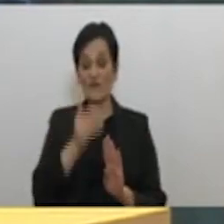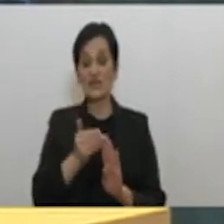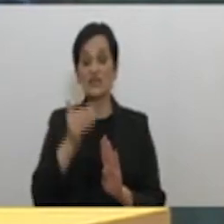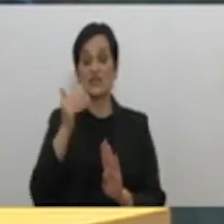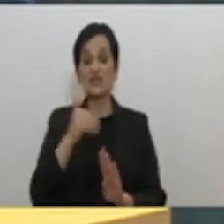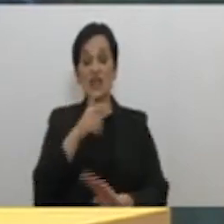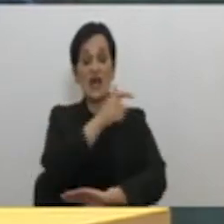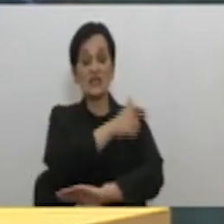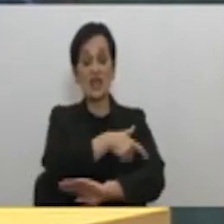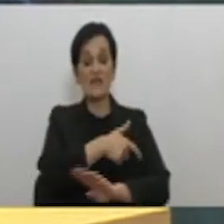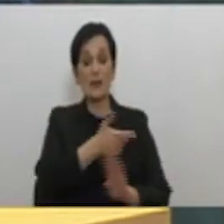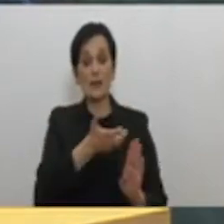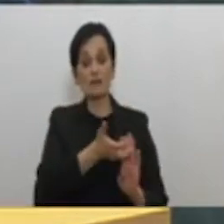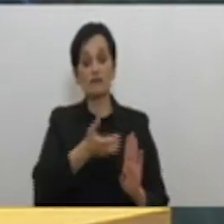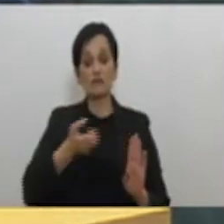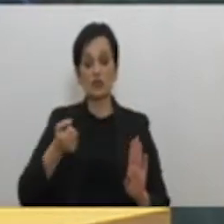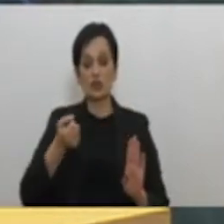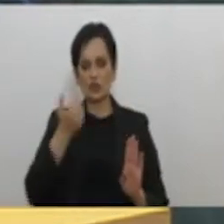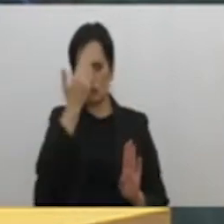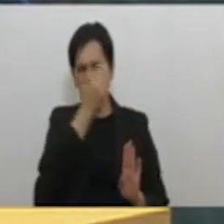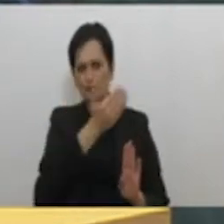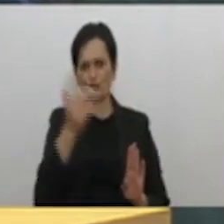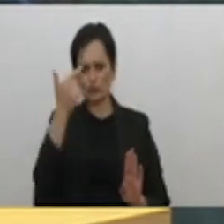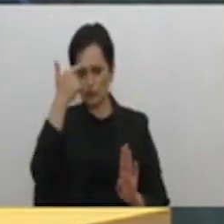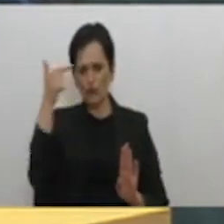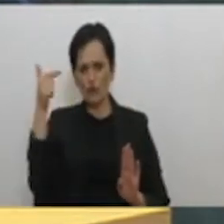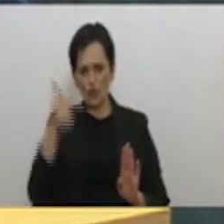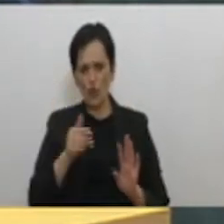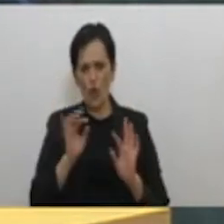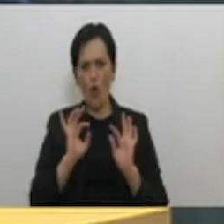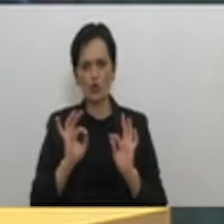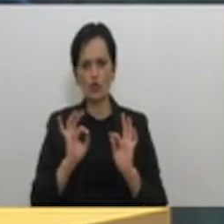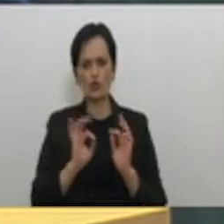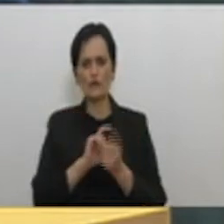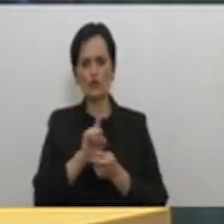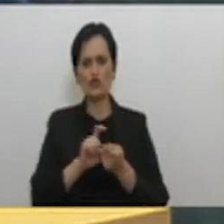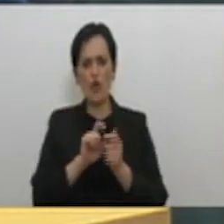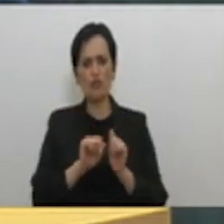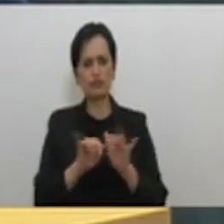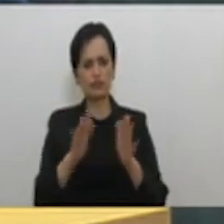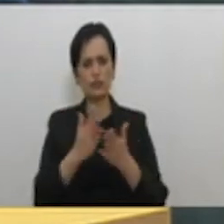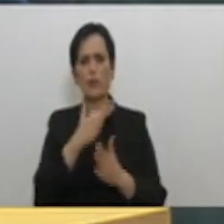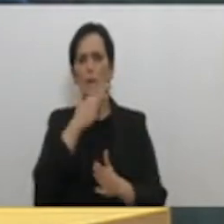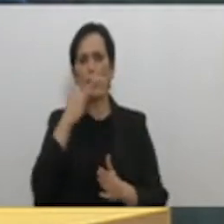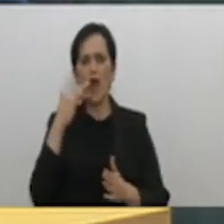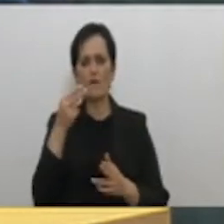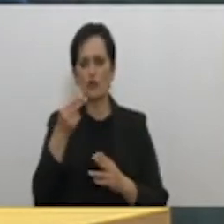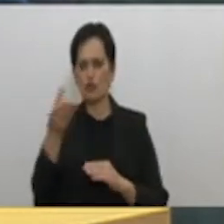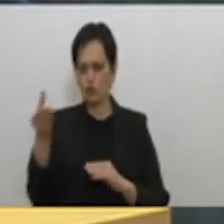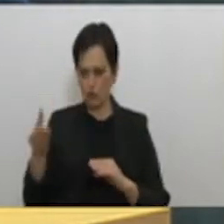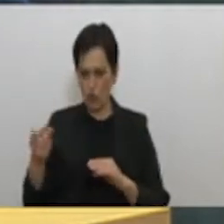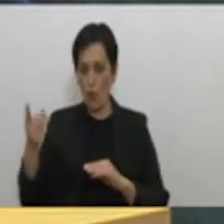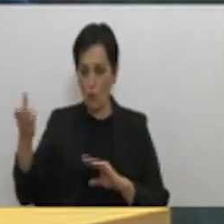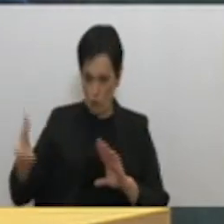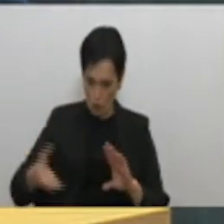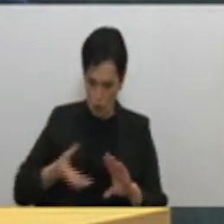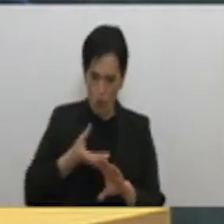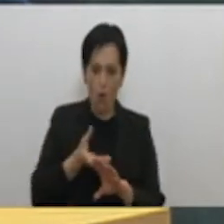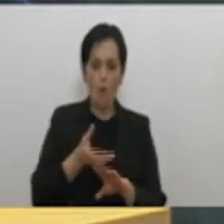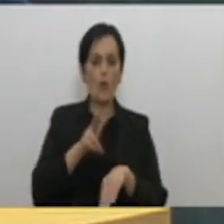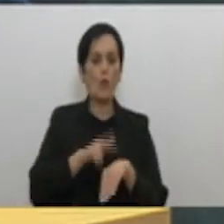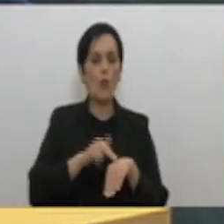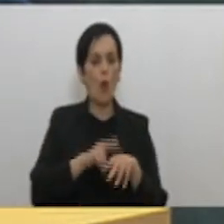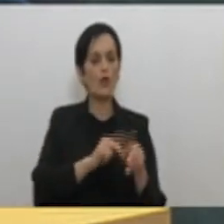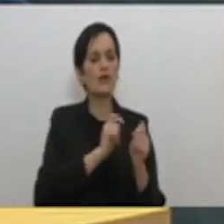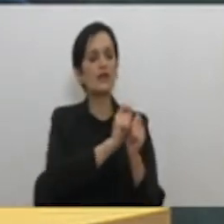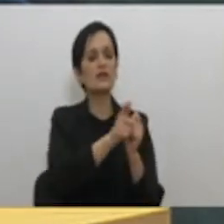i gânda, halhși, goni, urubi, ce urebi, roda, disfrutali, am beuri, puri, caires. Moabrul, nu ca animatist, furi de dauri, ca taim polițiele, și nu